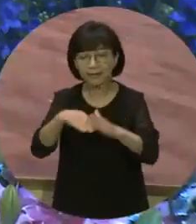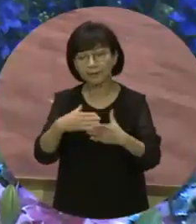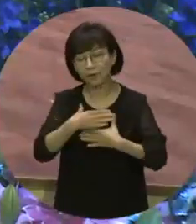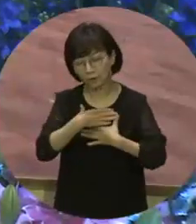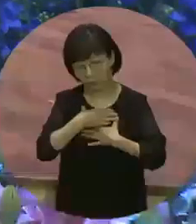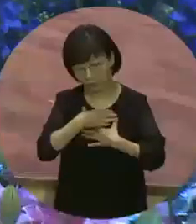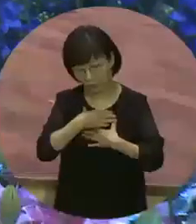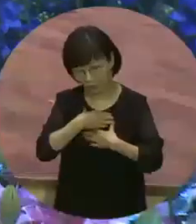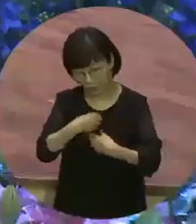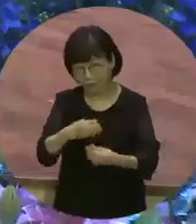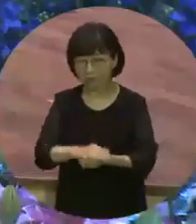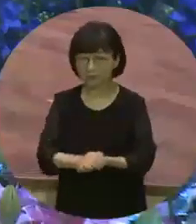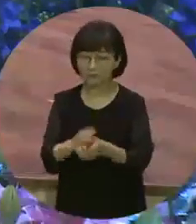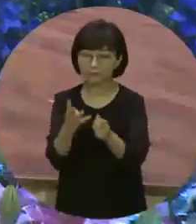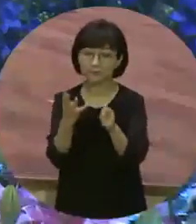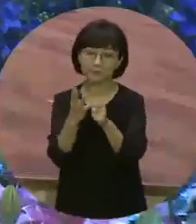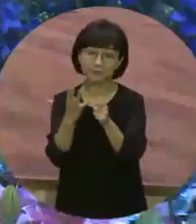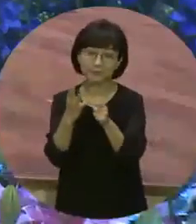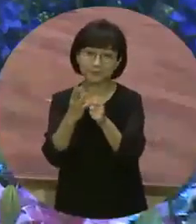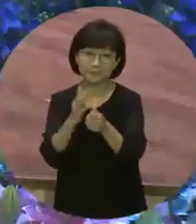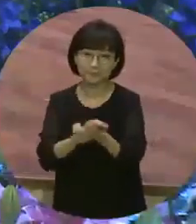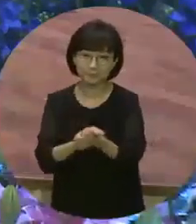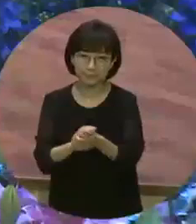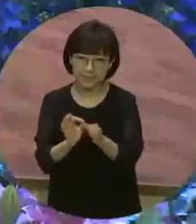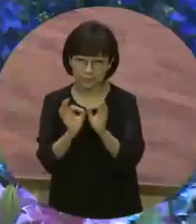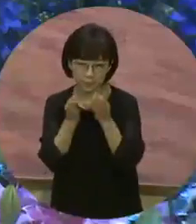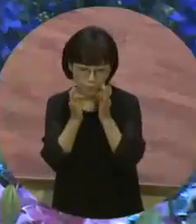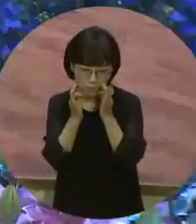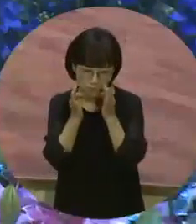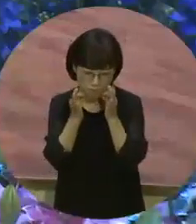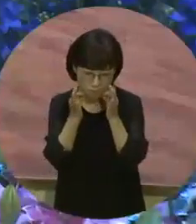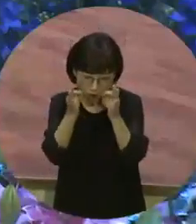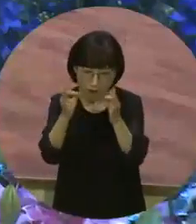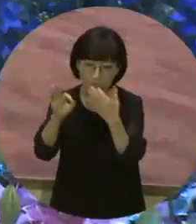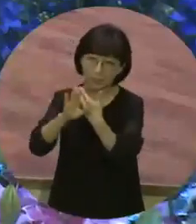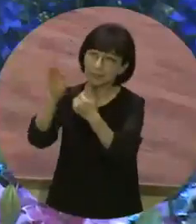넷째로 지성이면 감처다.